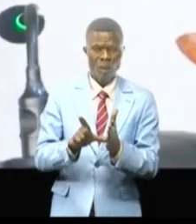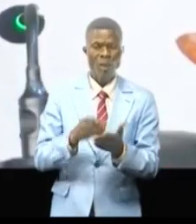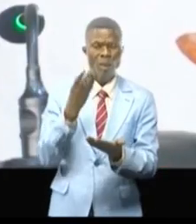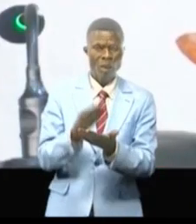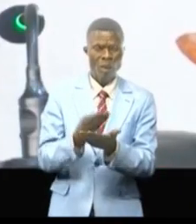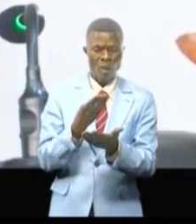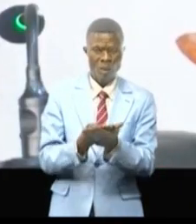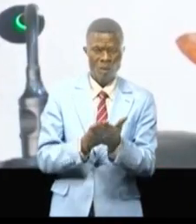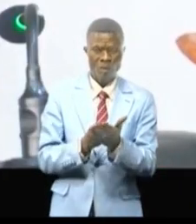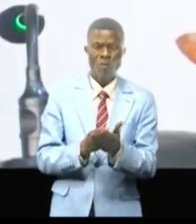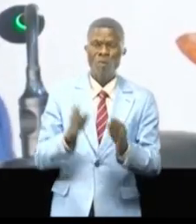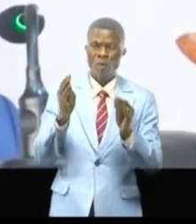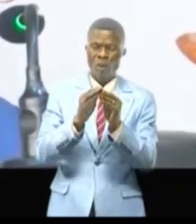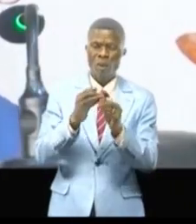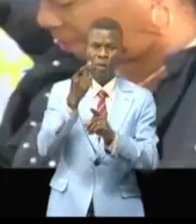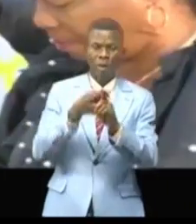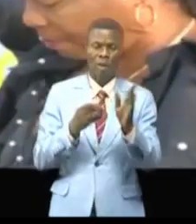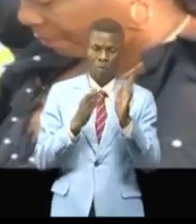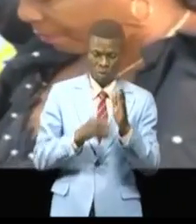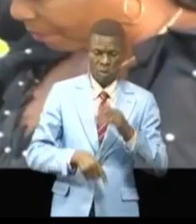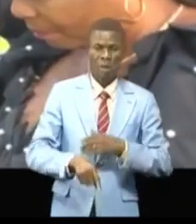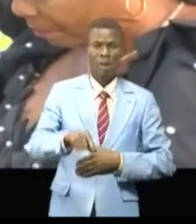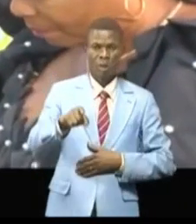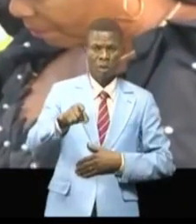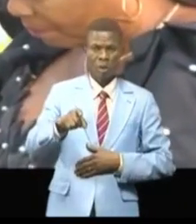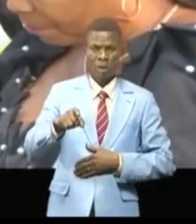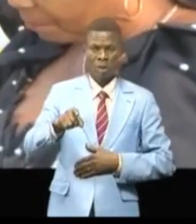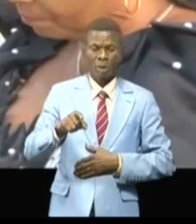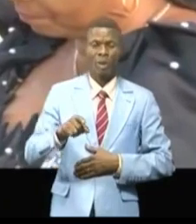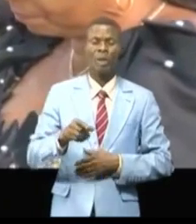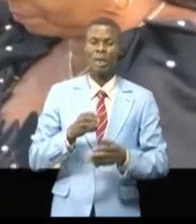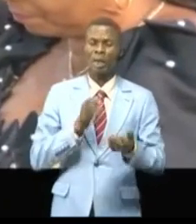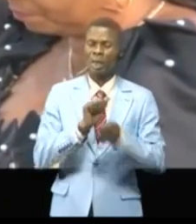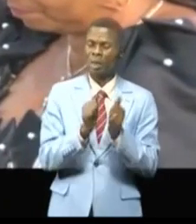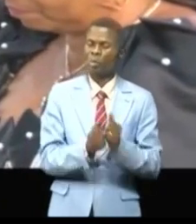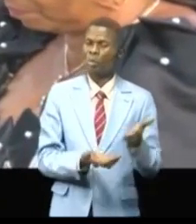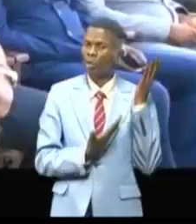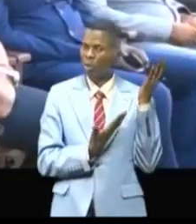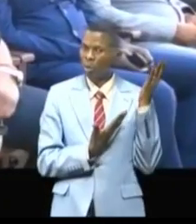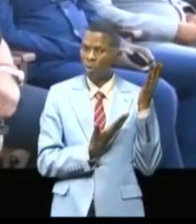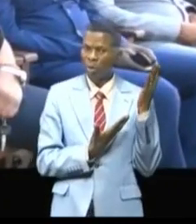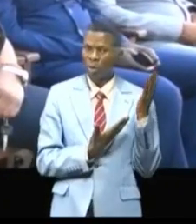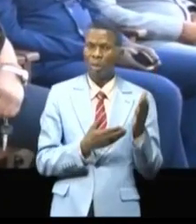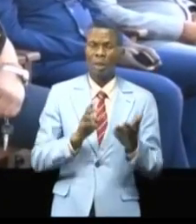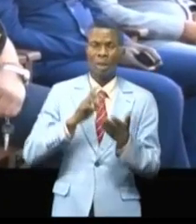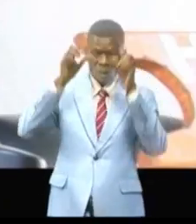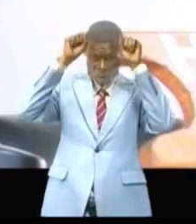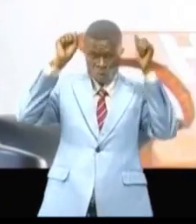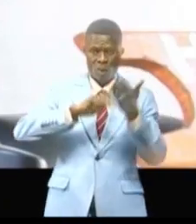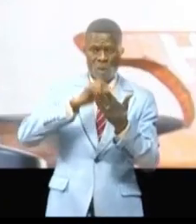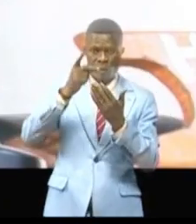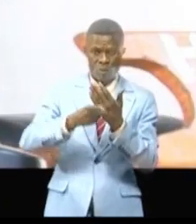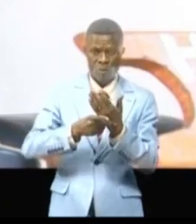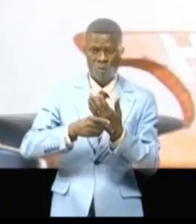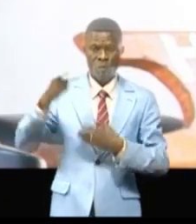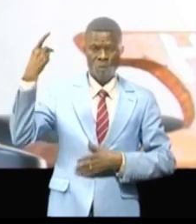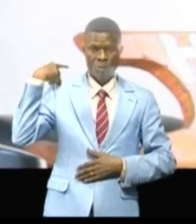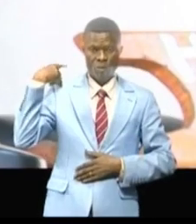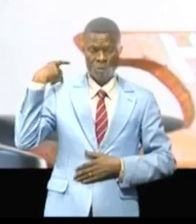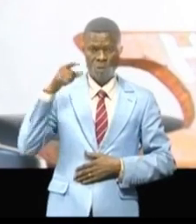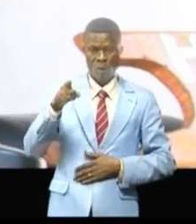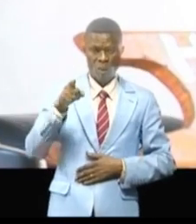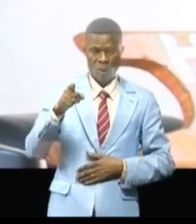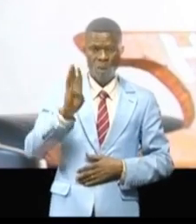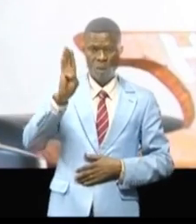budgétaire, la session de septembre en cours a connu une particularité par le président de cet organe délibérant, l'honorable Stéphane